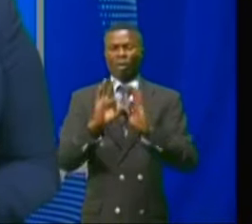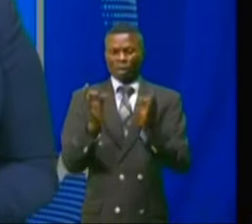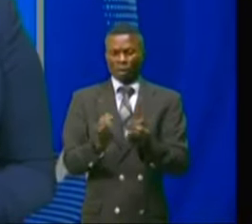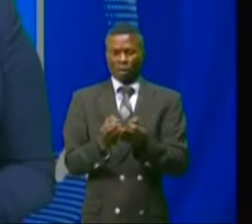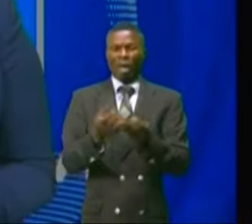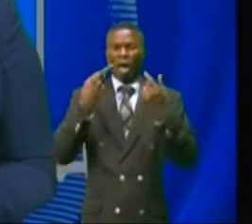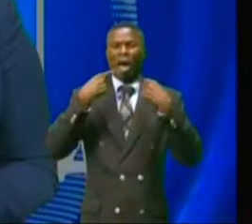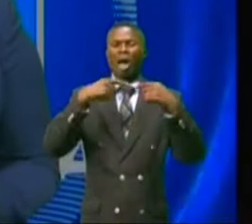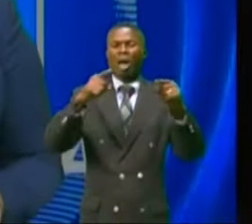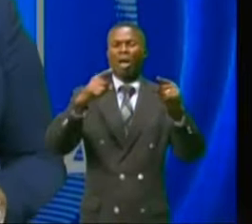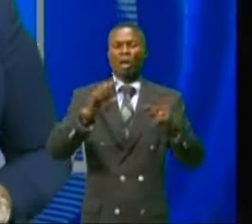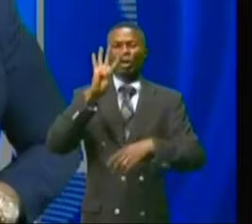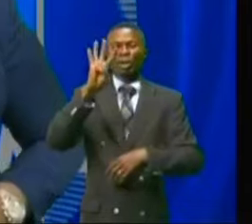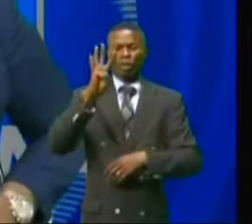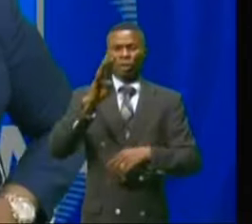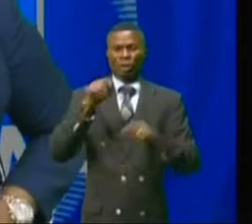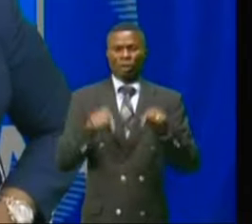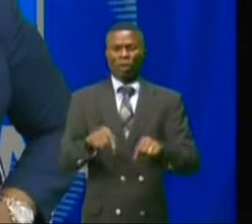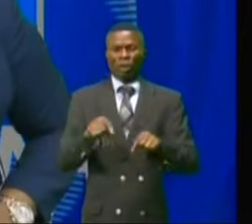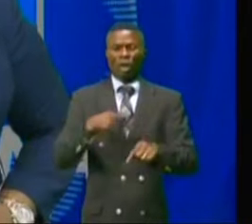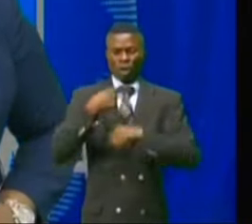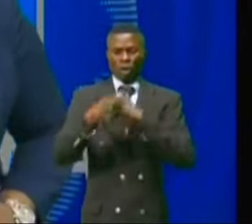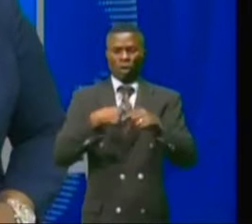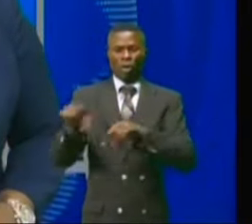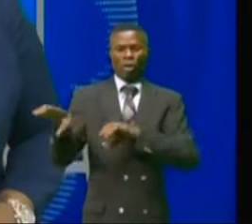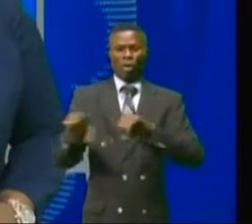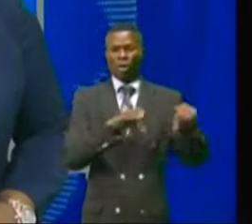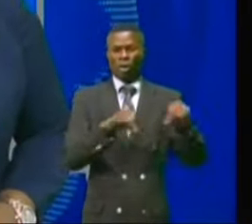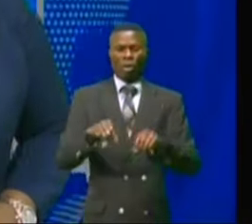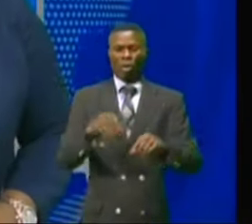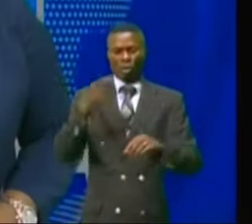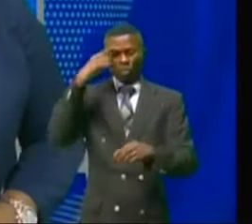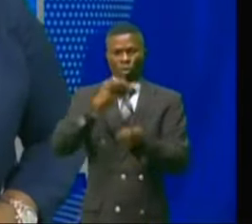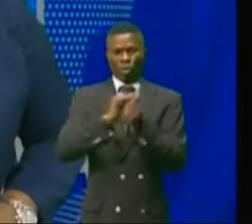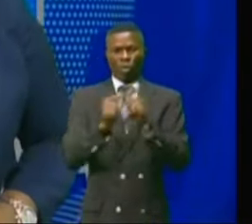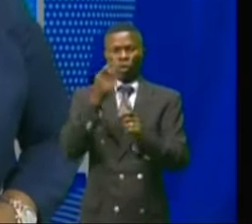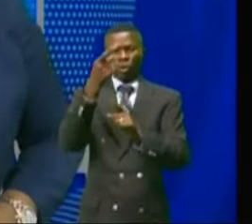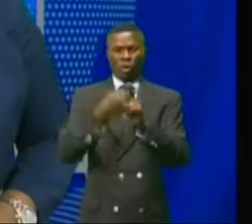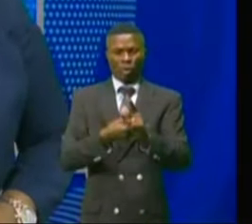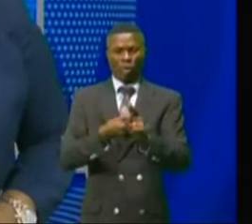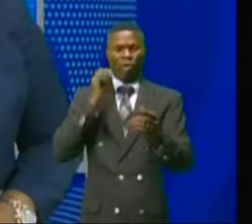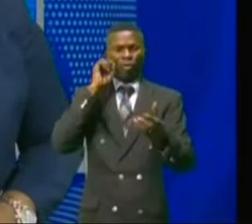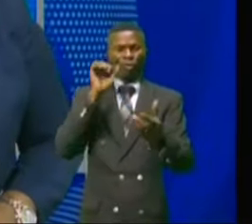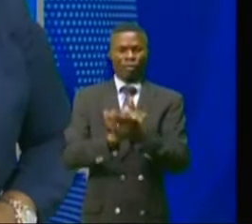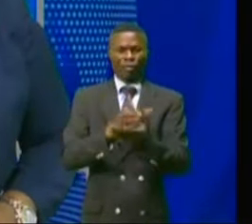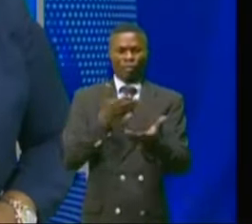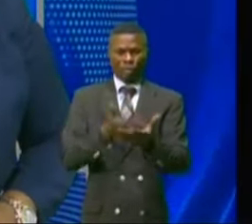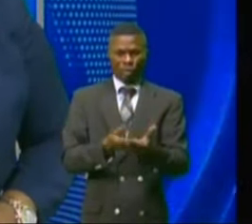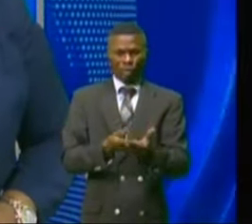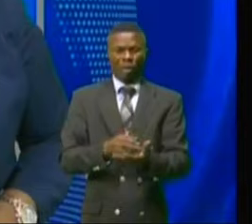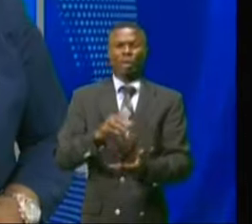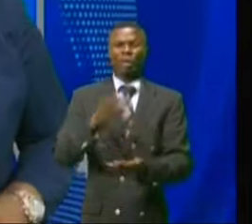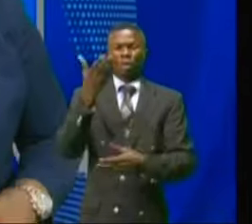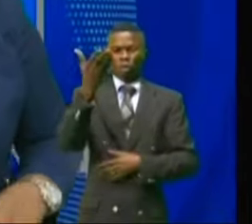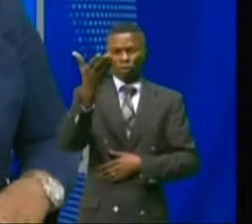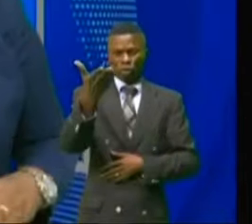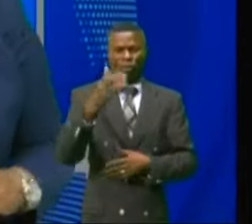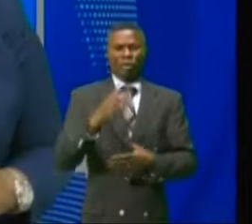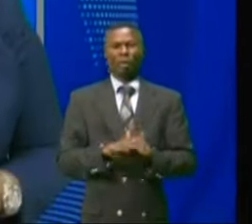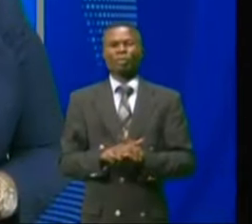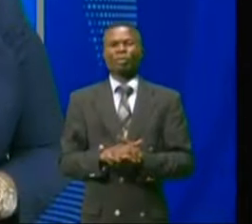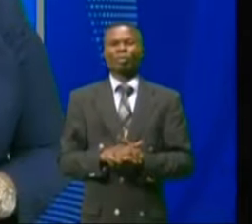qui l'a annoncé ce jeudi lors du lancement des activités liées au mois dédié aux droits de la femme. Yvette Mankoutima, Eric